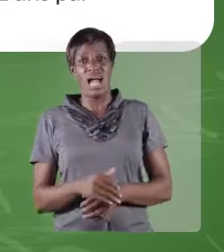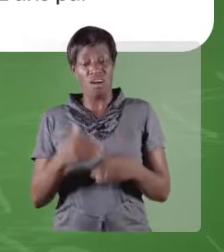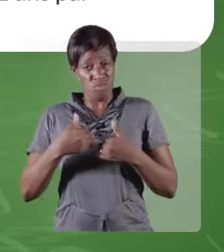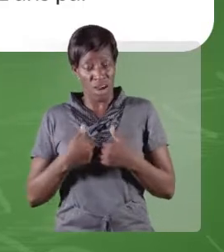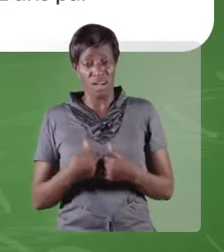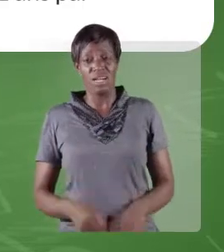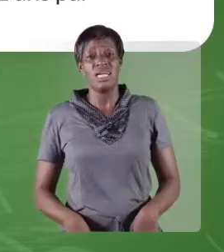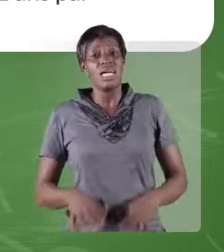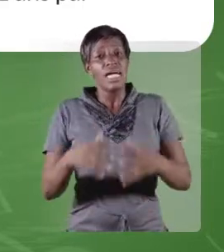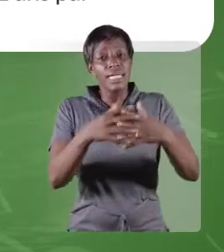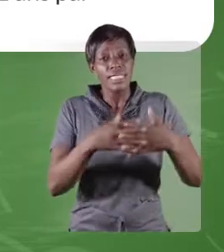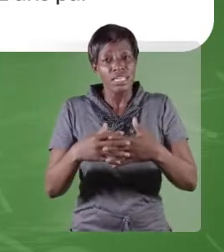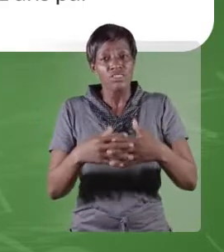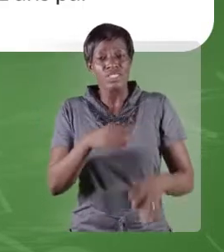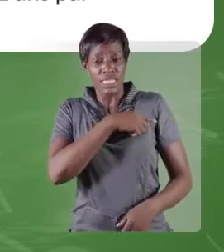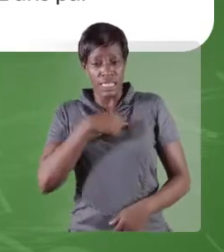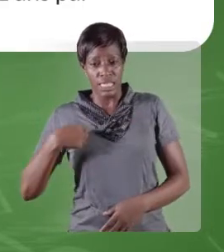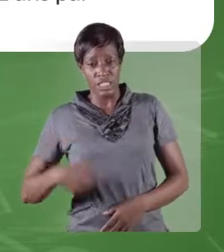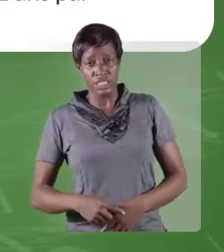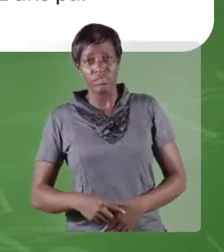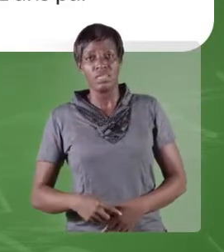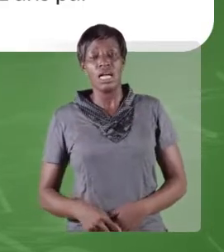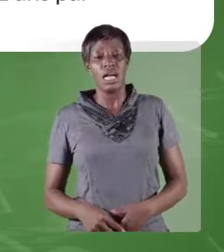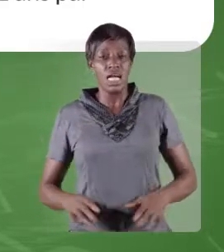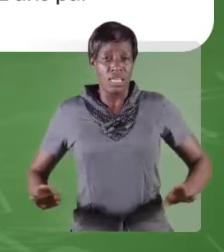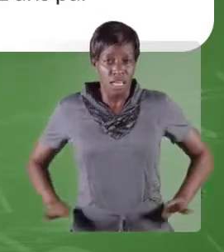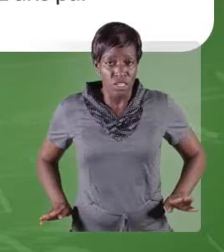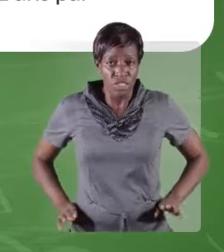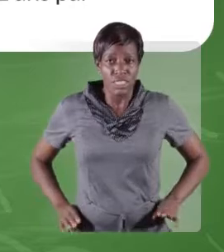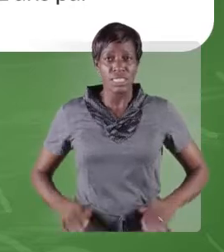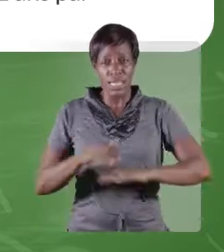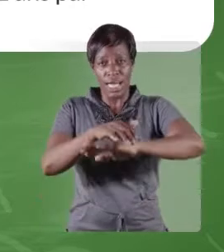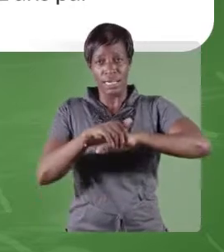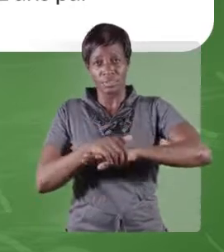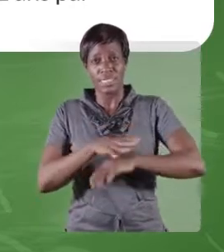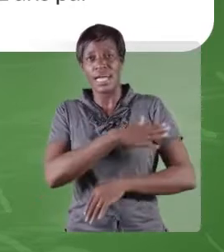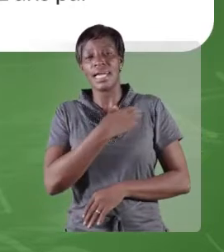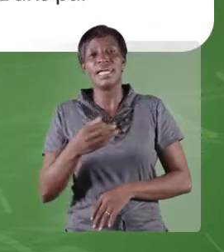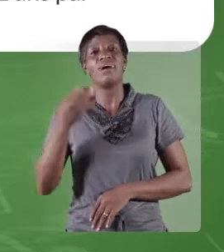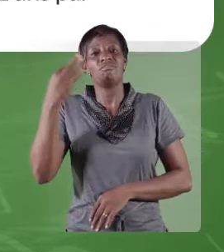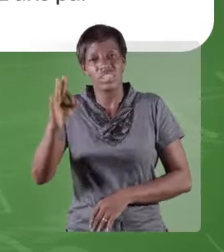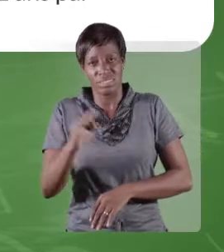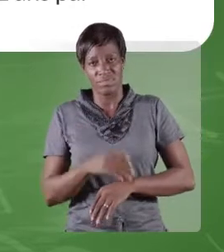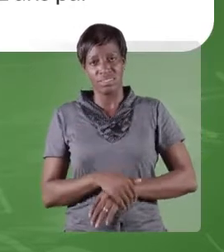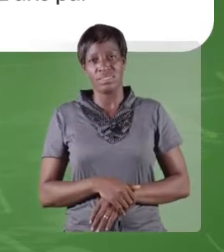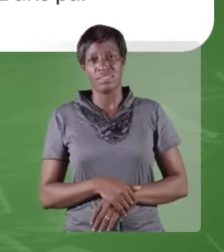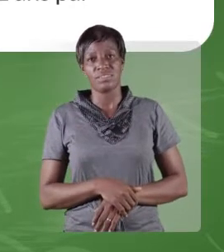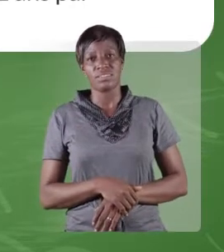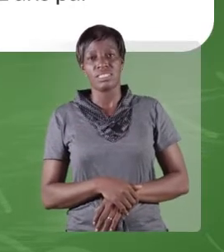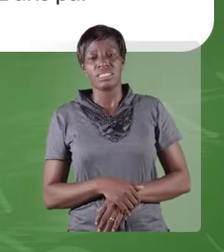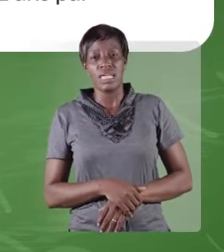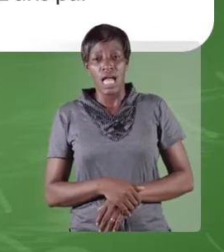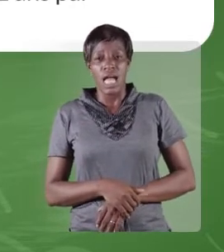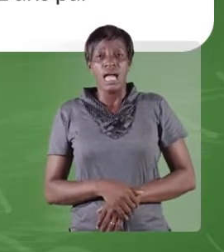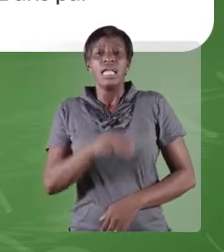États-Unis, la Chine, la Russie, la Grande-Bretagne et la France. Les membres non